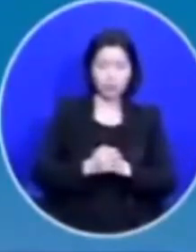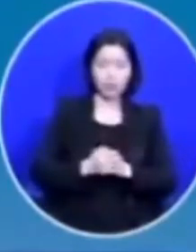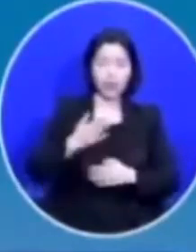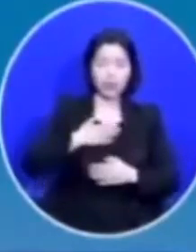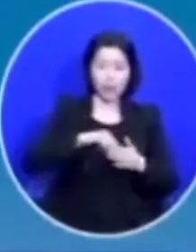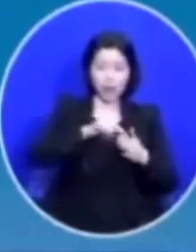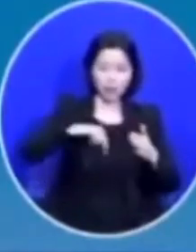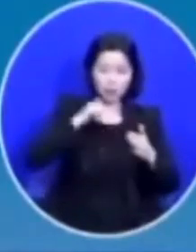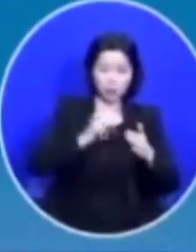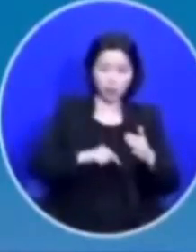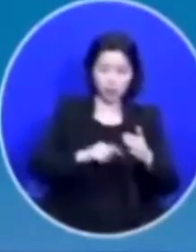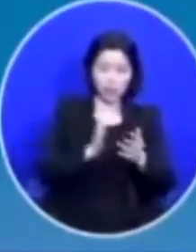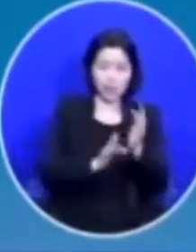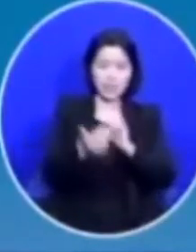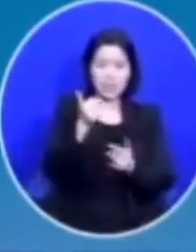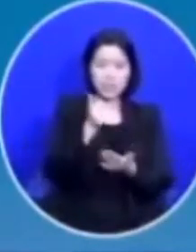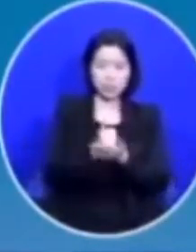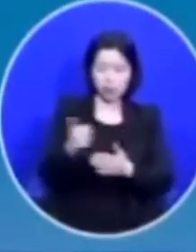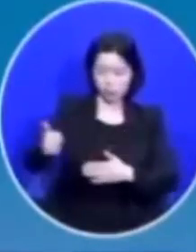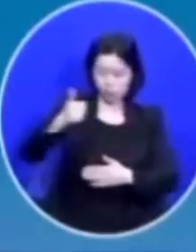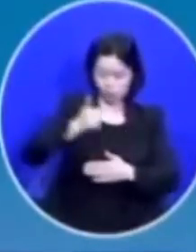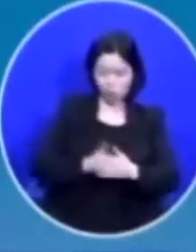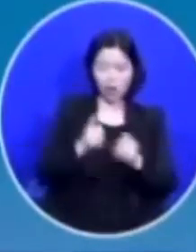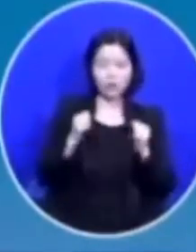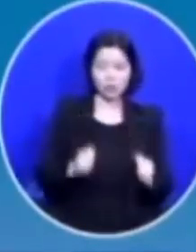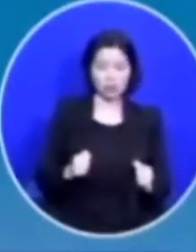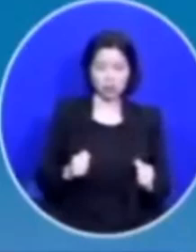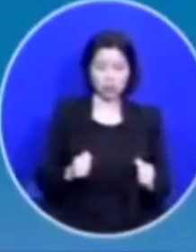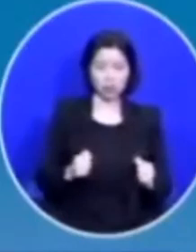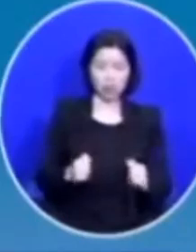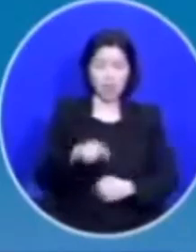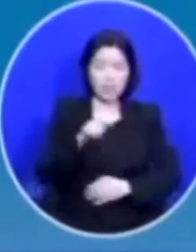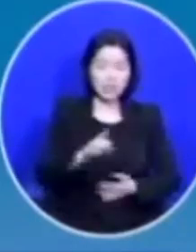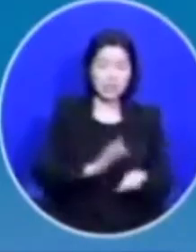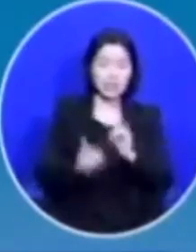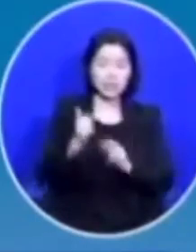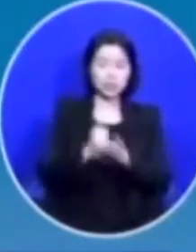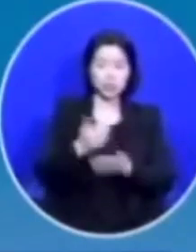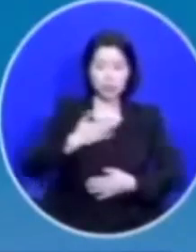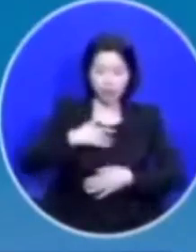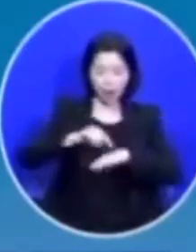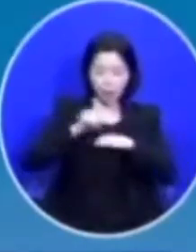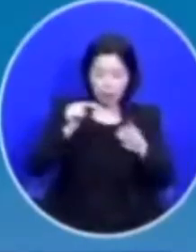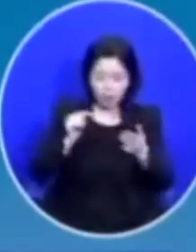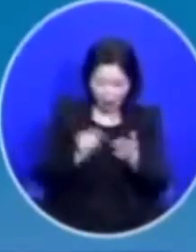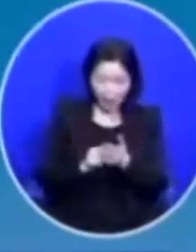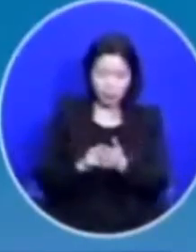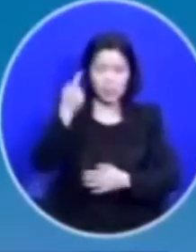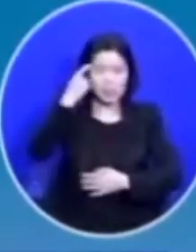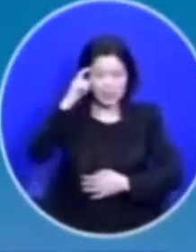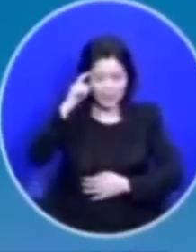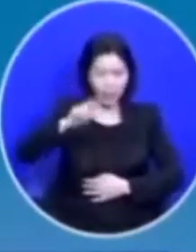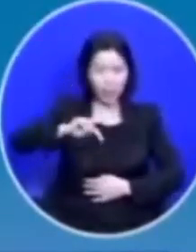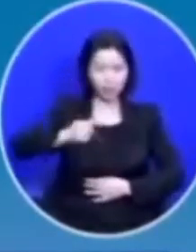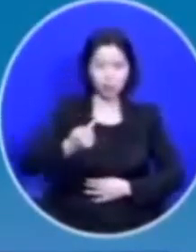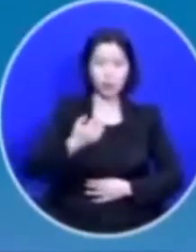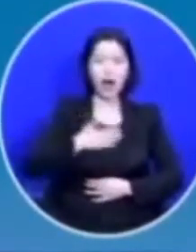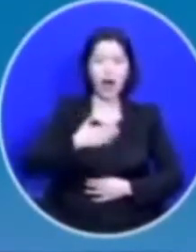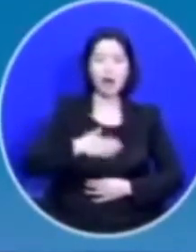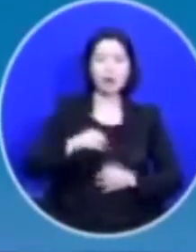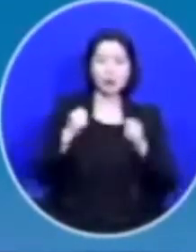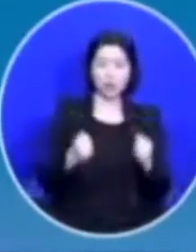내 안에는 예수님이 들어와 겠어요 그 예수님은 내 마음과 생각까지 다 알고 계신 분입니다